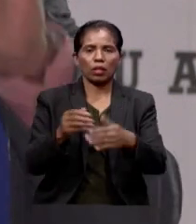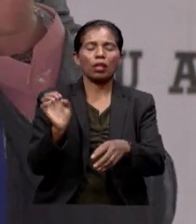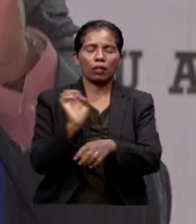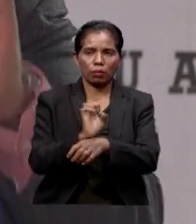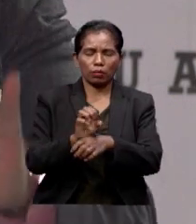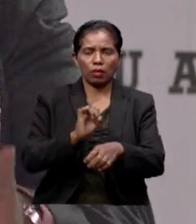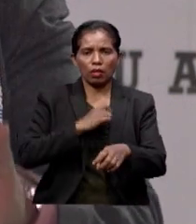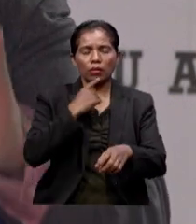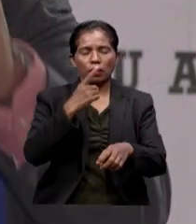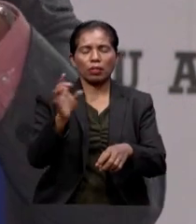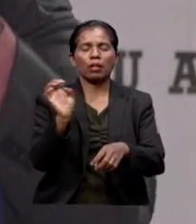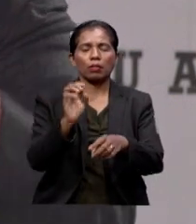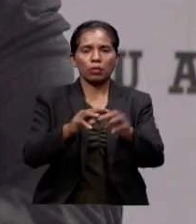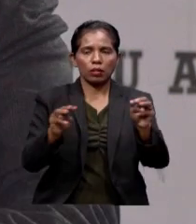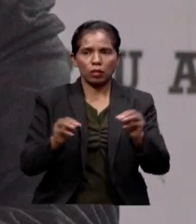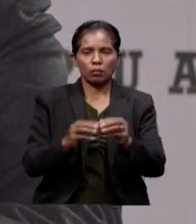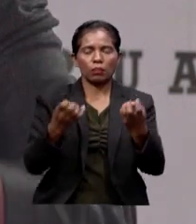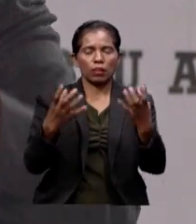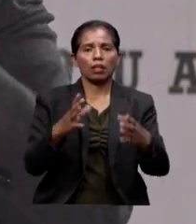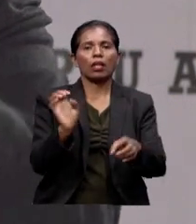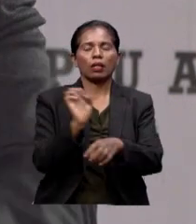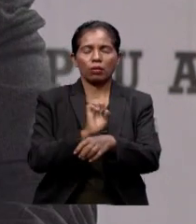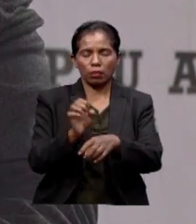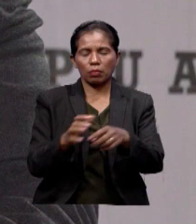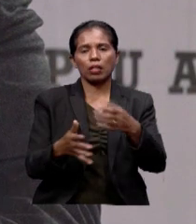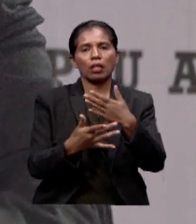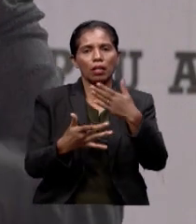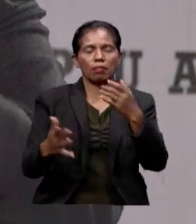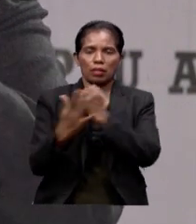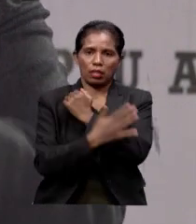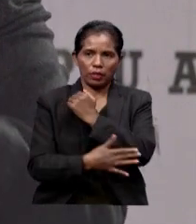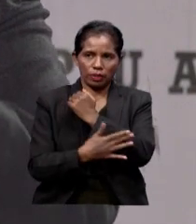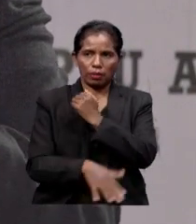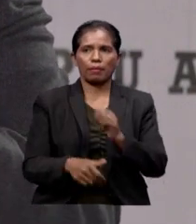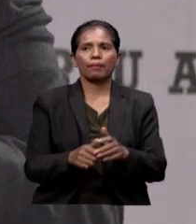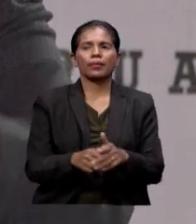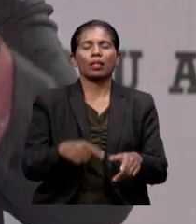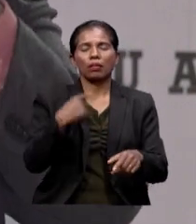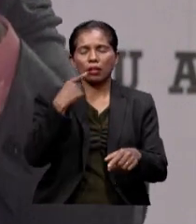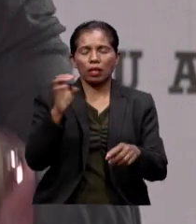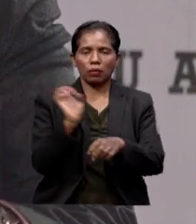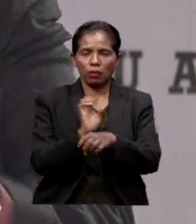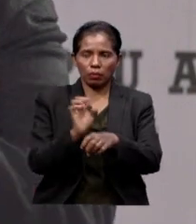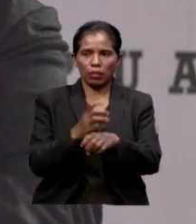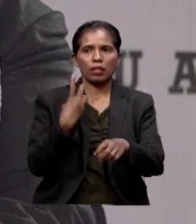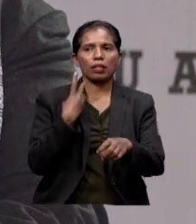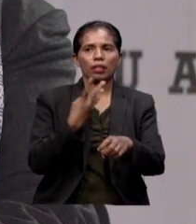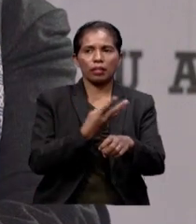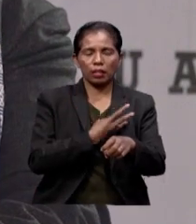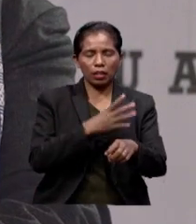Barakona, ekonomi ane mak ramba nasau, ramba istad. Ekonomi ane se, ita serema autor ba